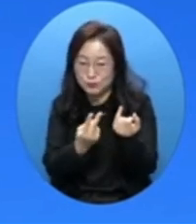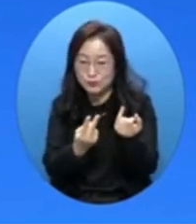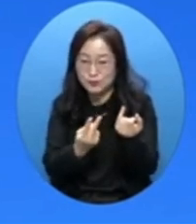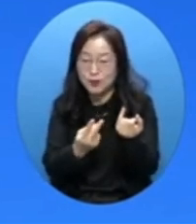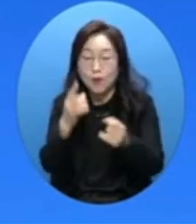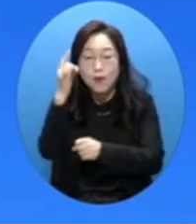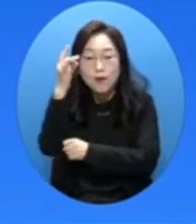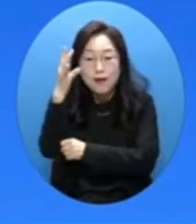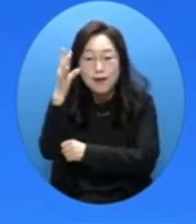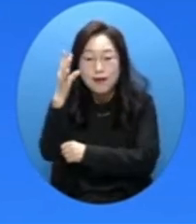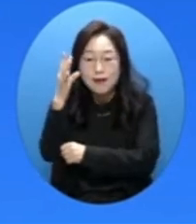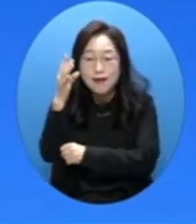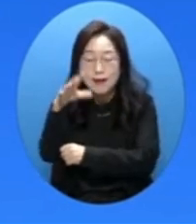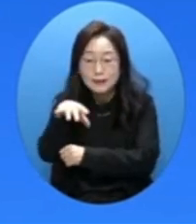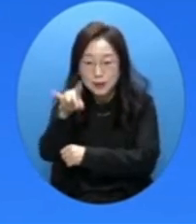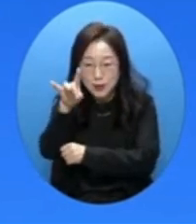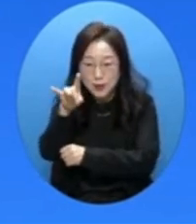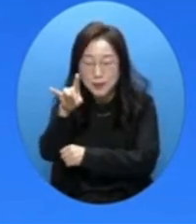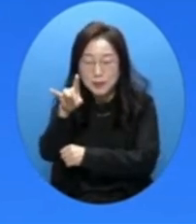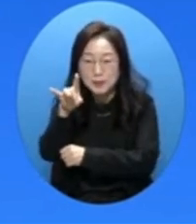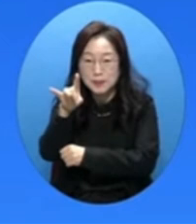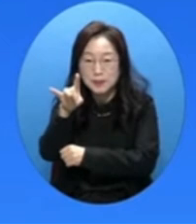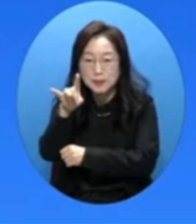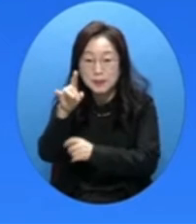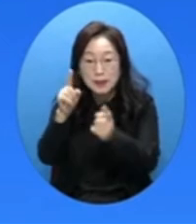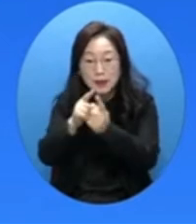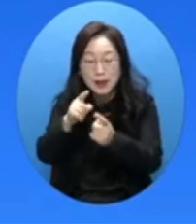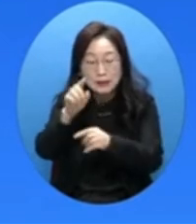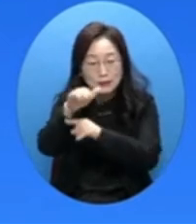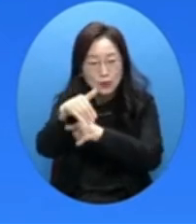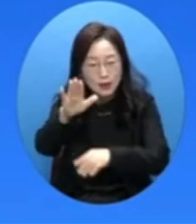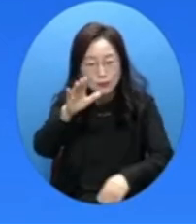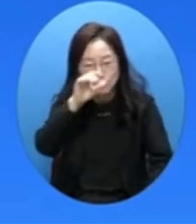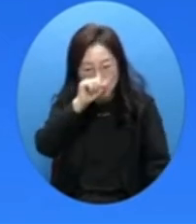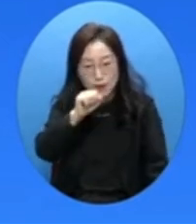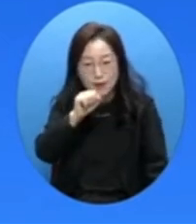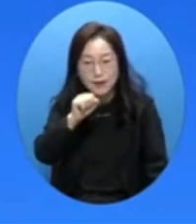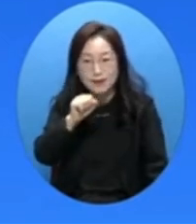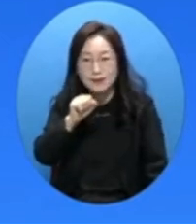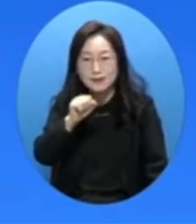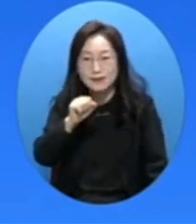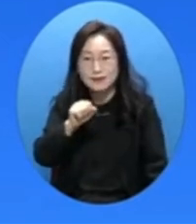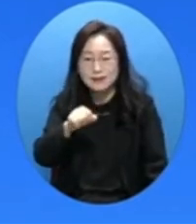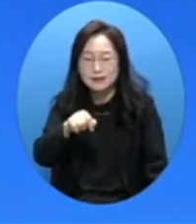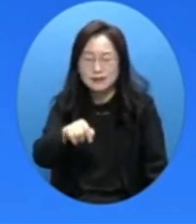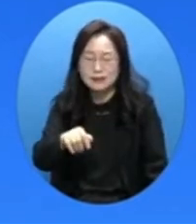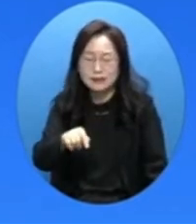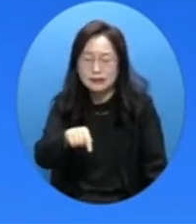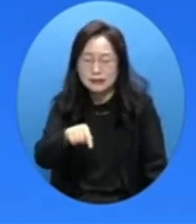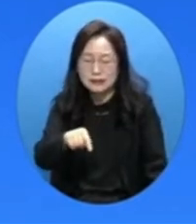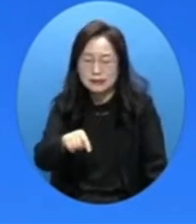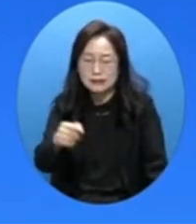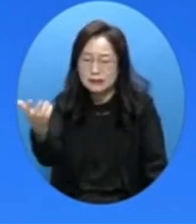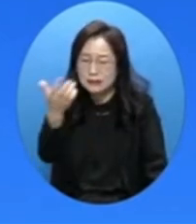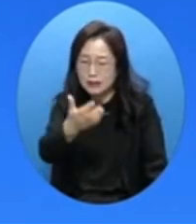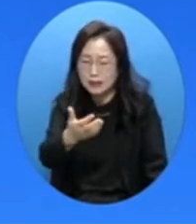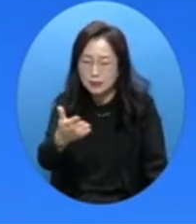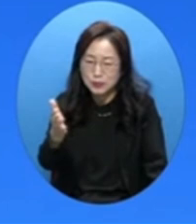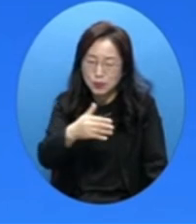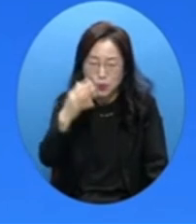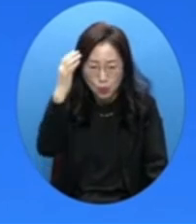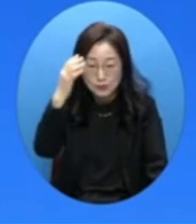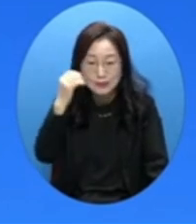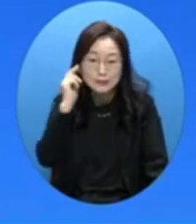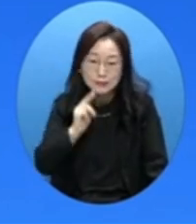원래 우리 사역하던 그 시골로 다시 내려가는 게 좋겠다. 이곳에 와서 너무 고생이 많으니 우리